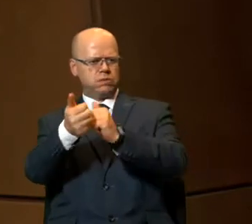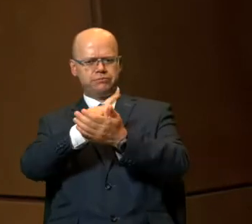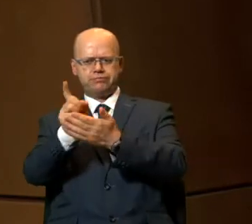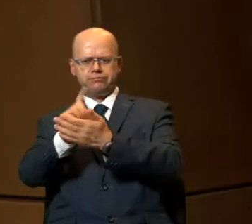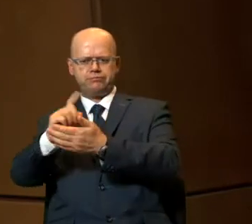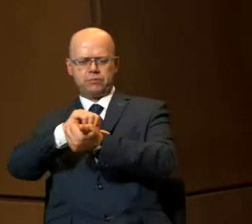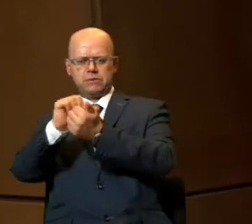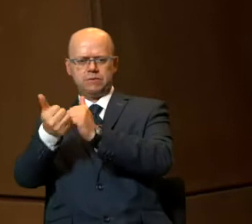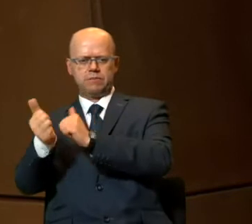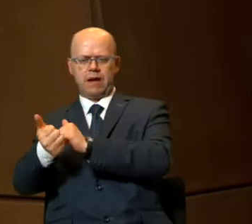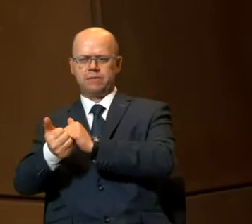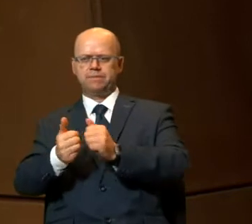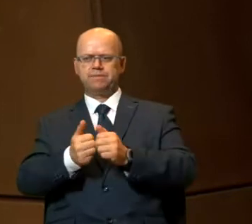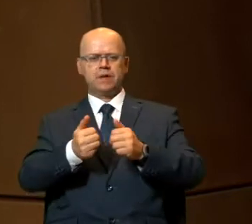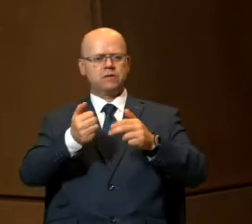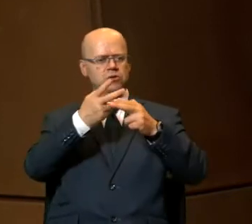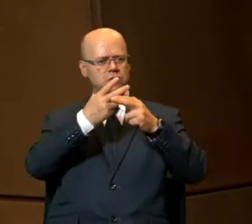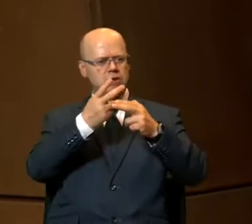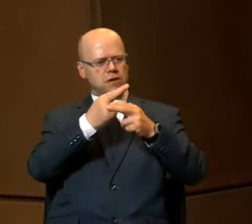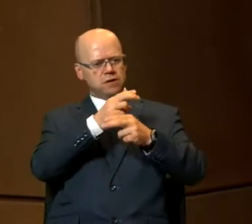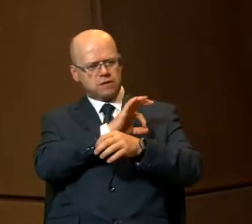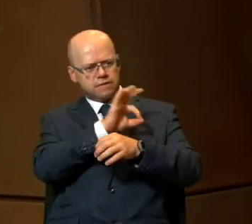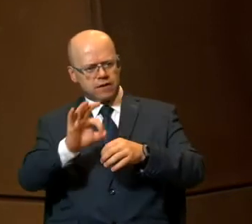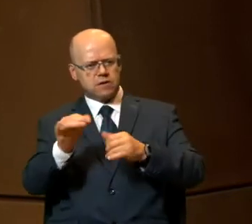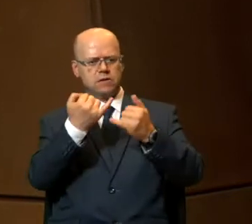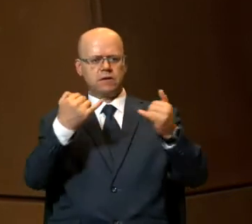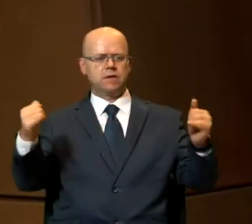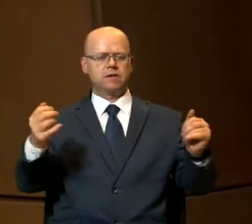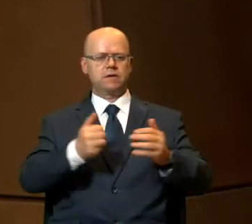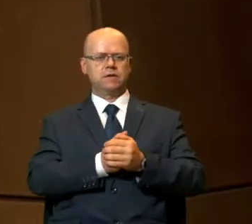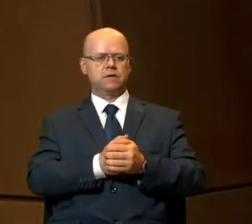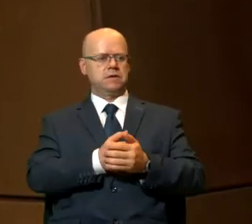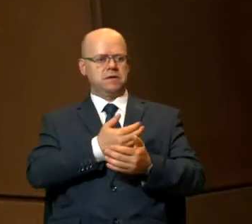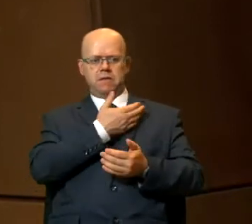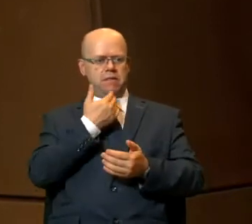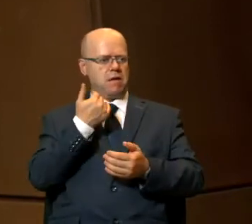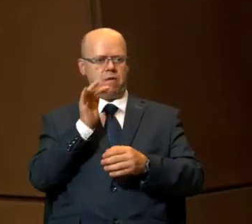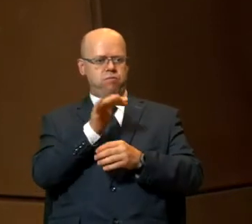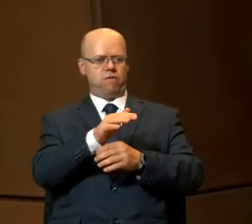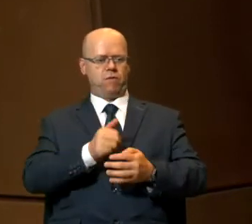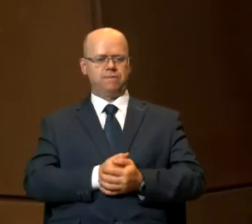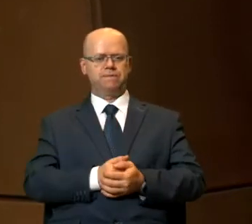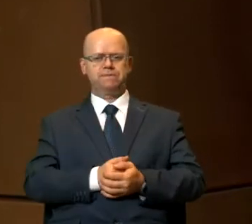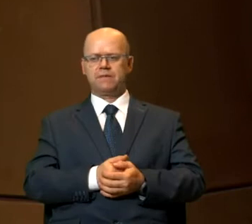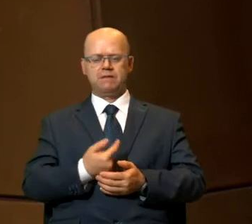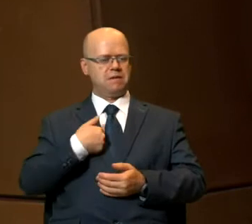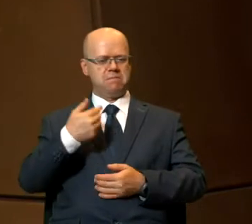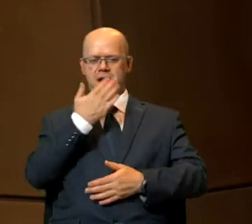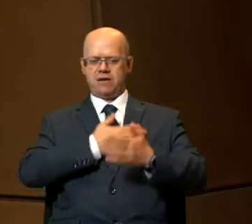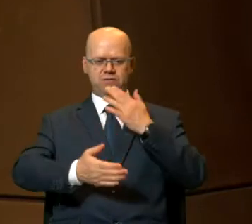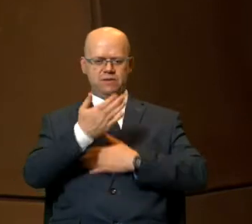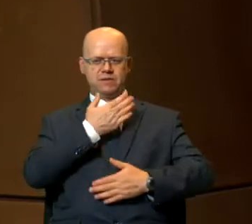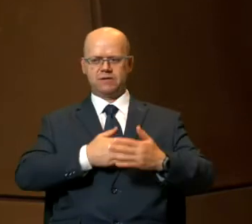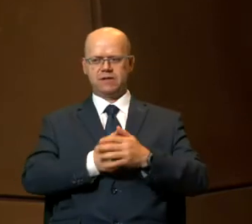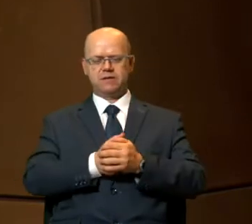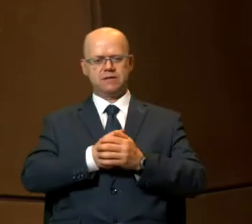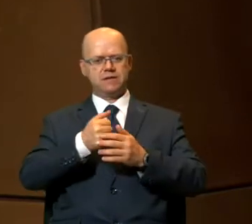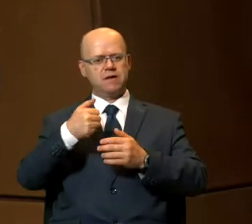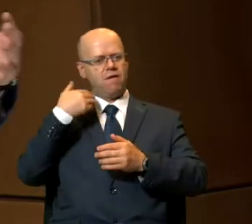niesamowitych zmian technologicznych, które są poza jego kontrolą. Także bardzo się cieszę na tą refleksję, która